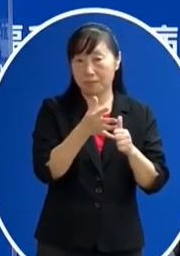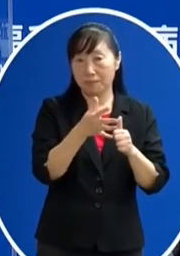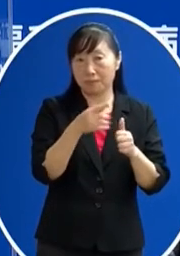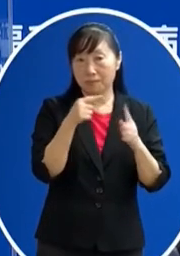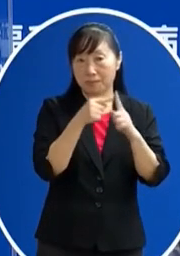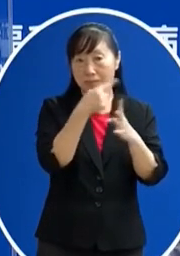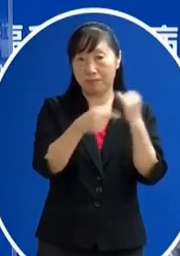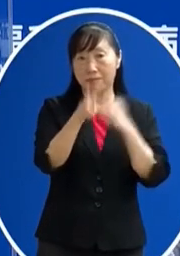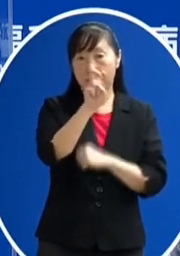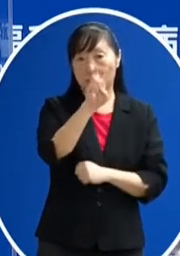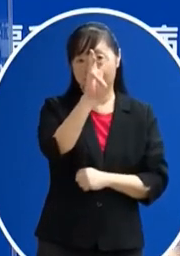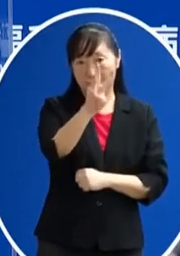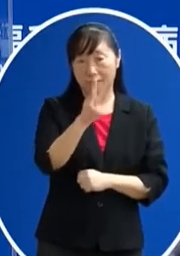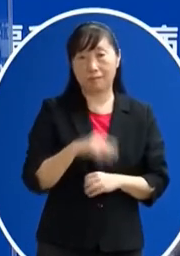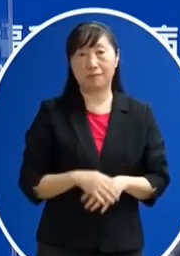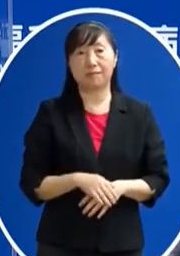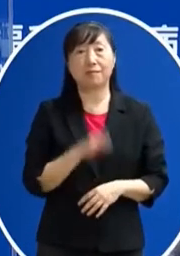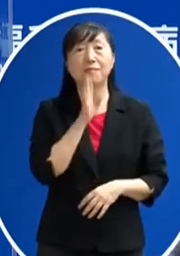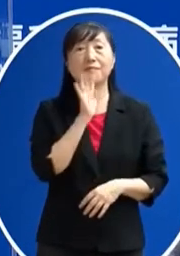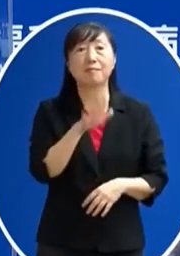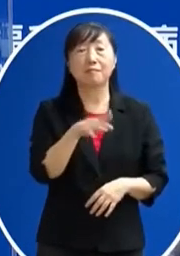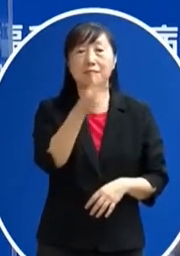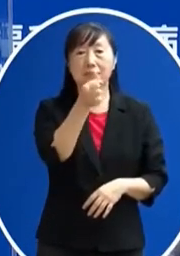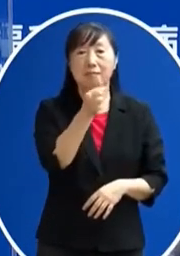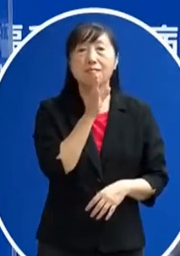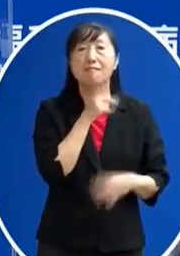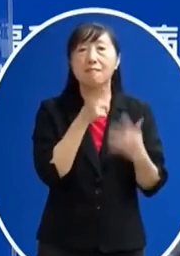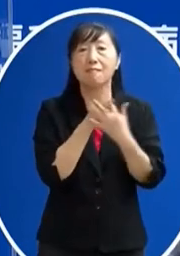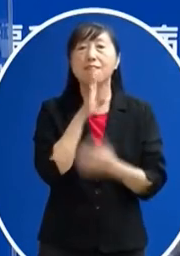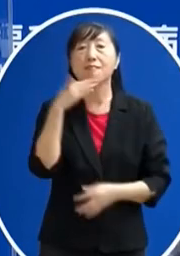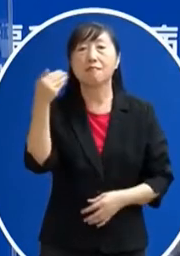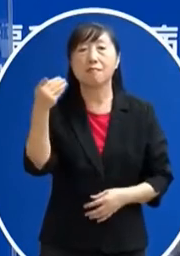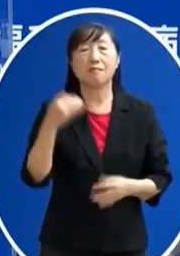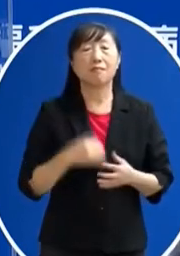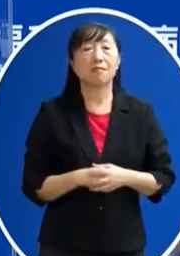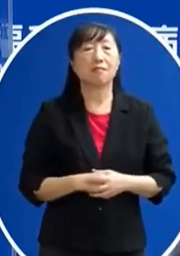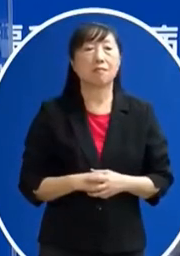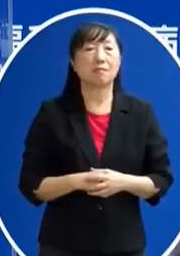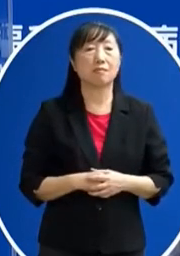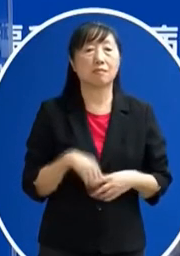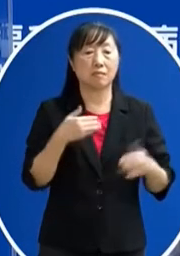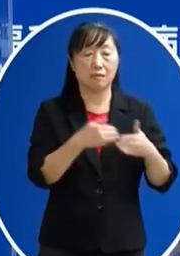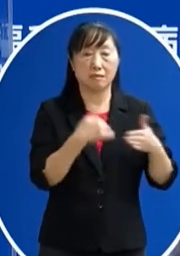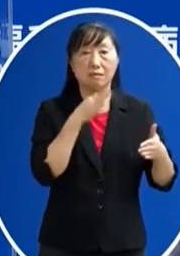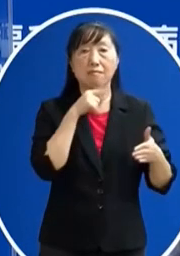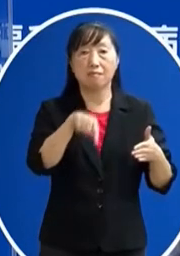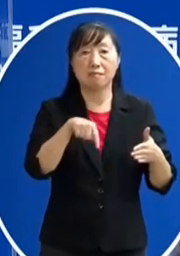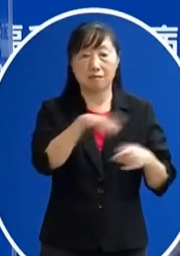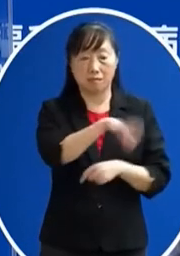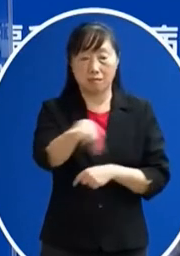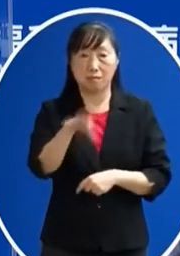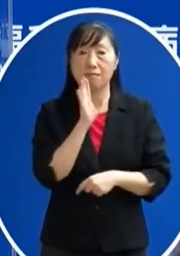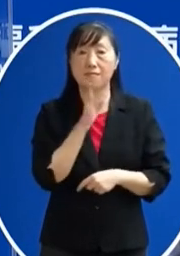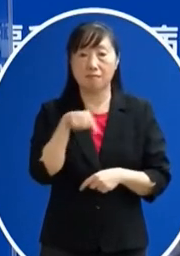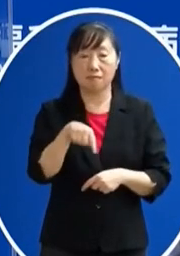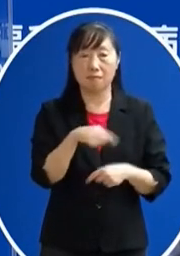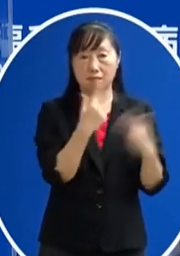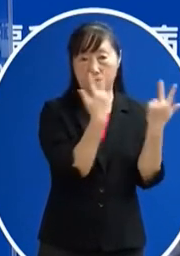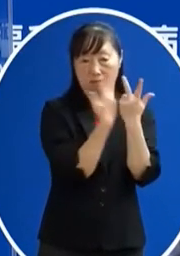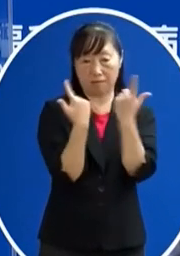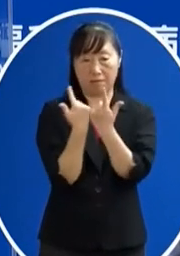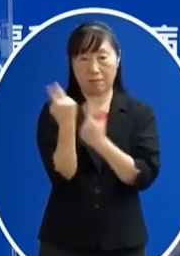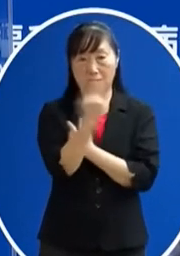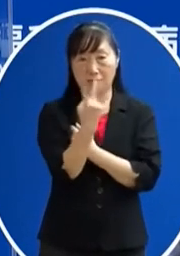总共23例哈，那居隔阳性的哈有9例，那居住的县市哈，它是集中在双北